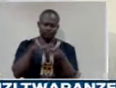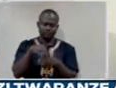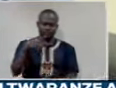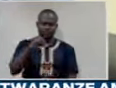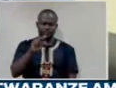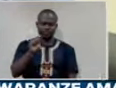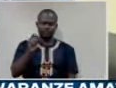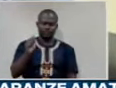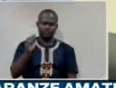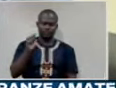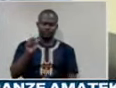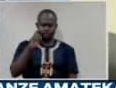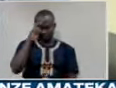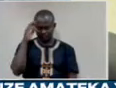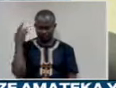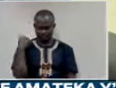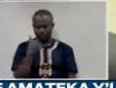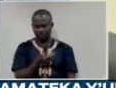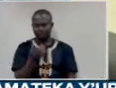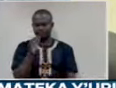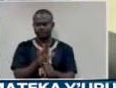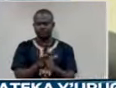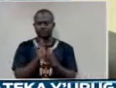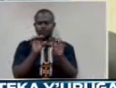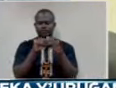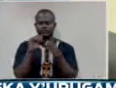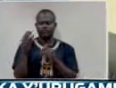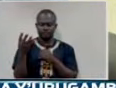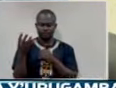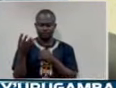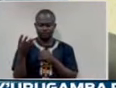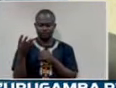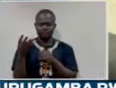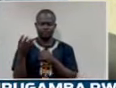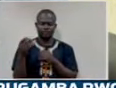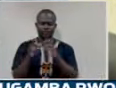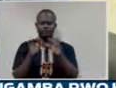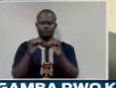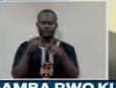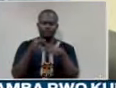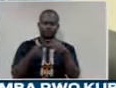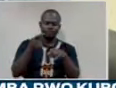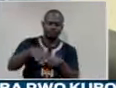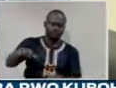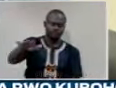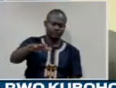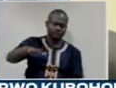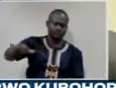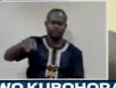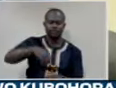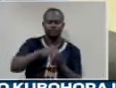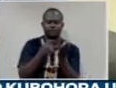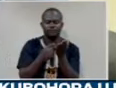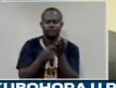Qatar turi nanga twara abana benshi cyane baza gufatamo 4 selection ziza gukomereza muri